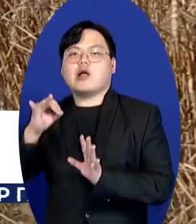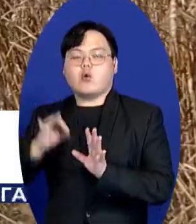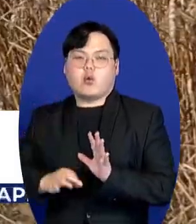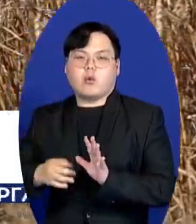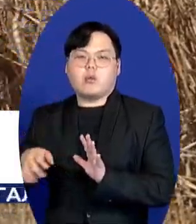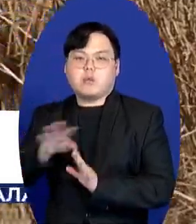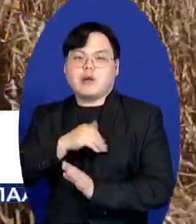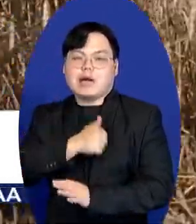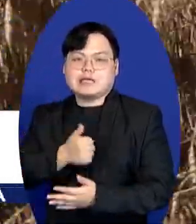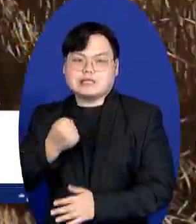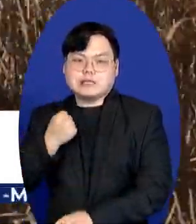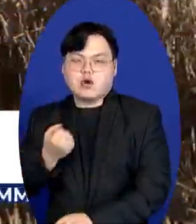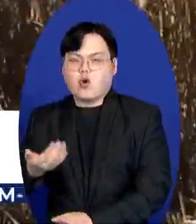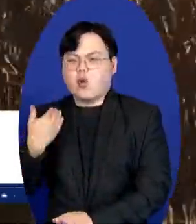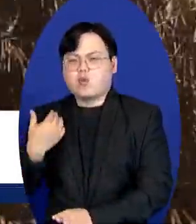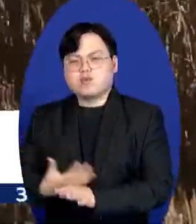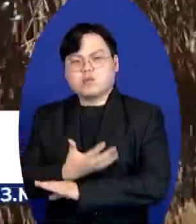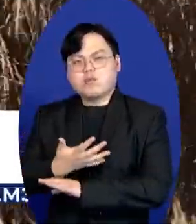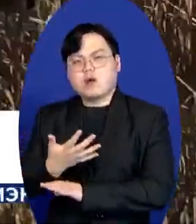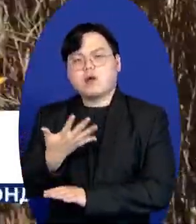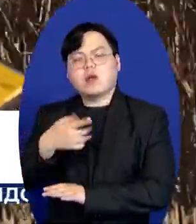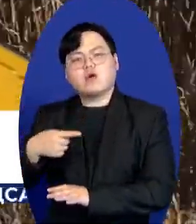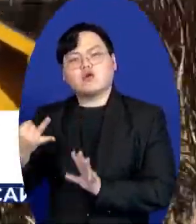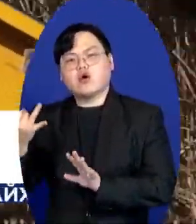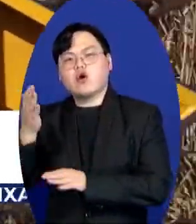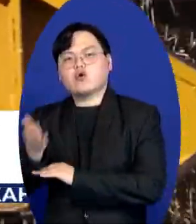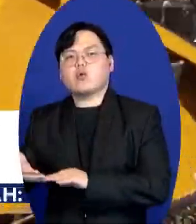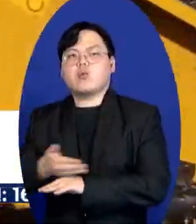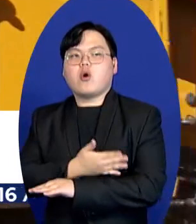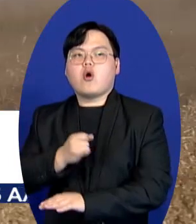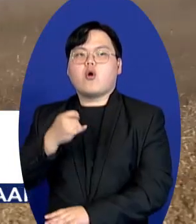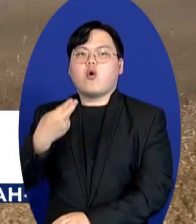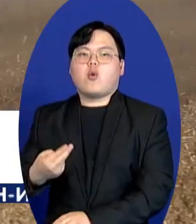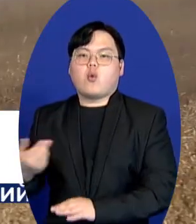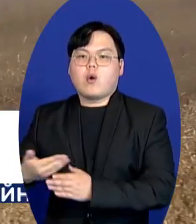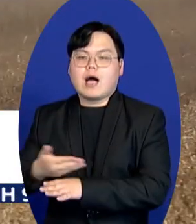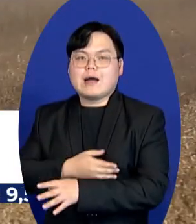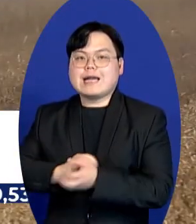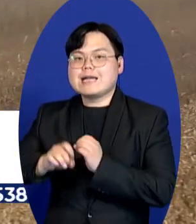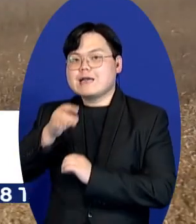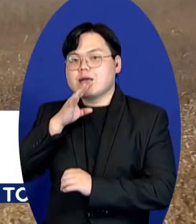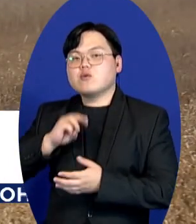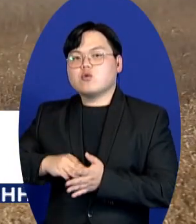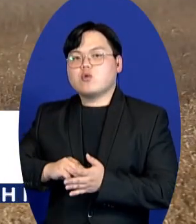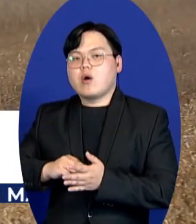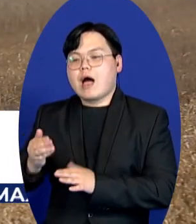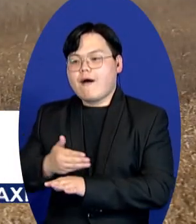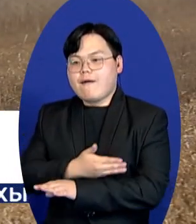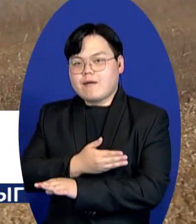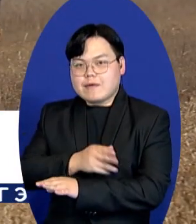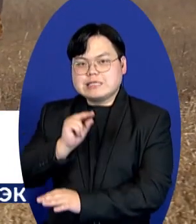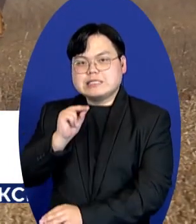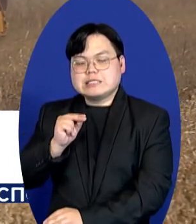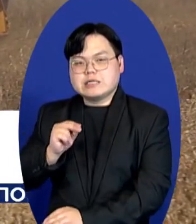болц харцсангүй жигд урд жилүүдээс 5-7 орчим хоногийн өмнө ургац хураалт эхлэхээр байгаа тул хураан авах ургацын хэмжээ чанарт